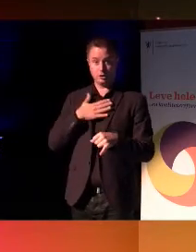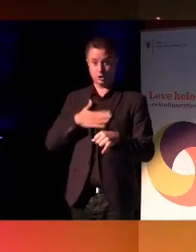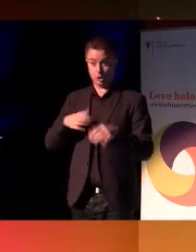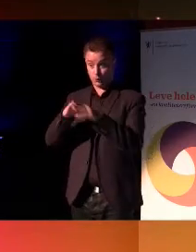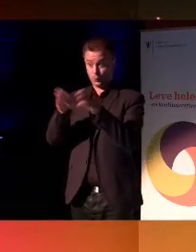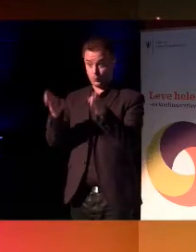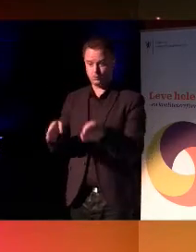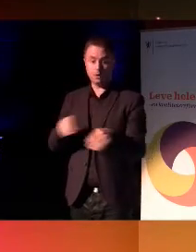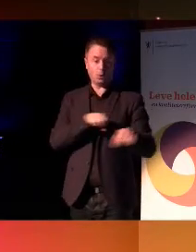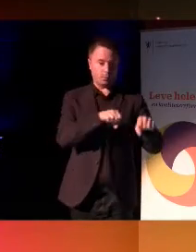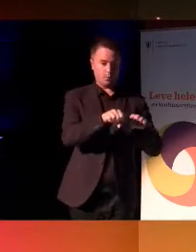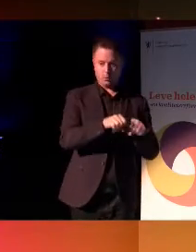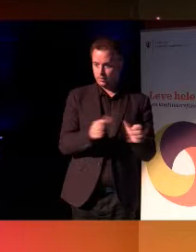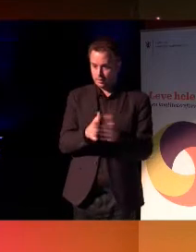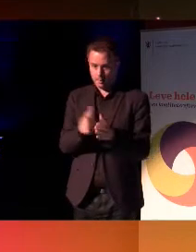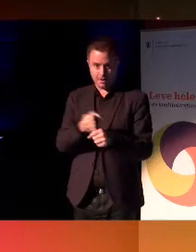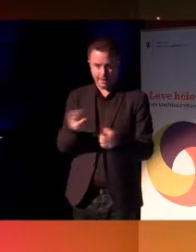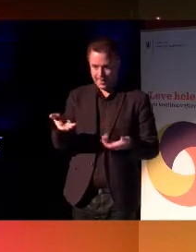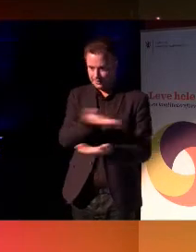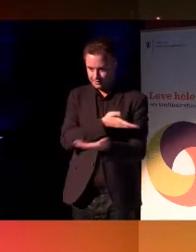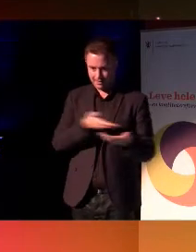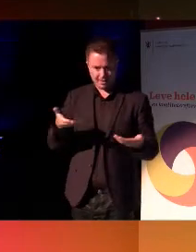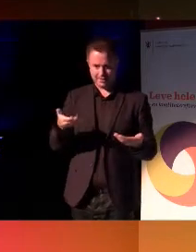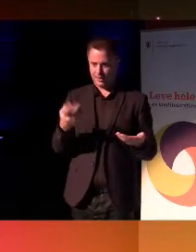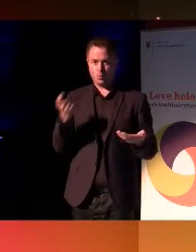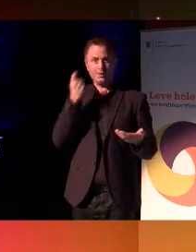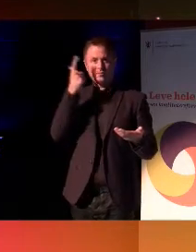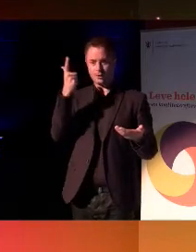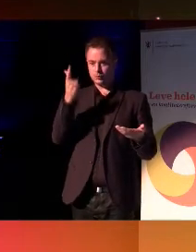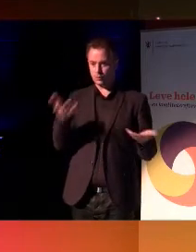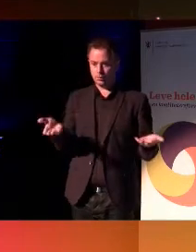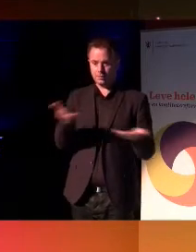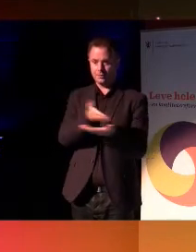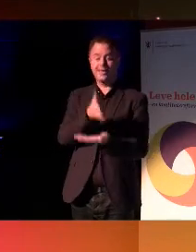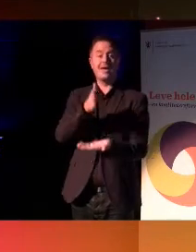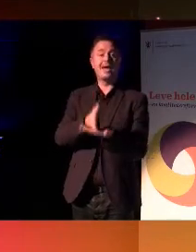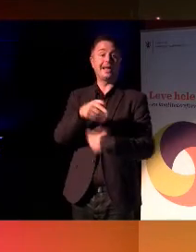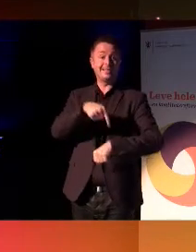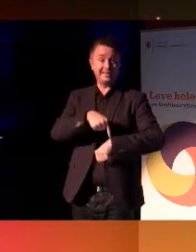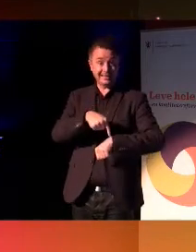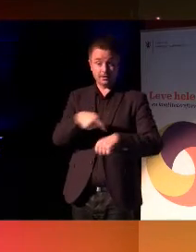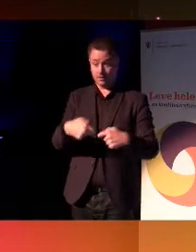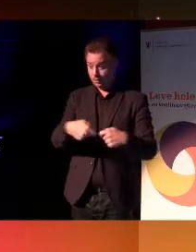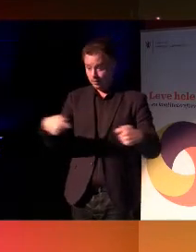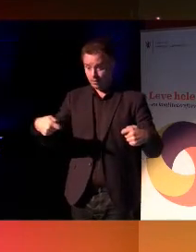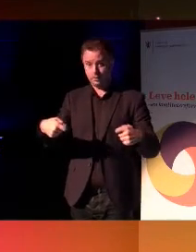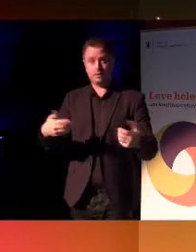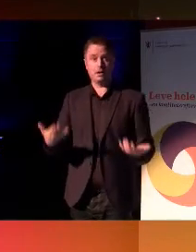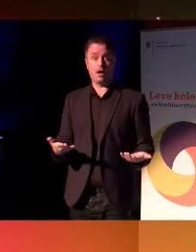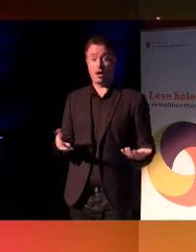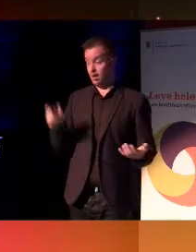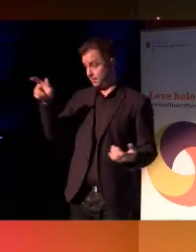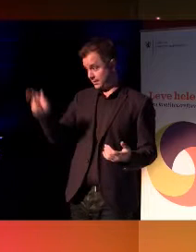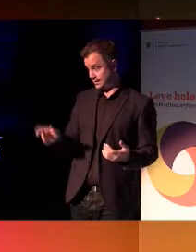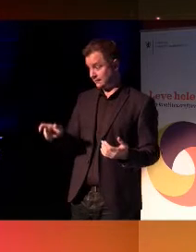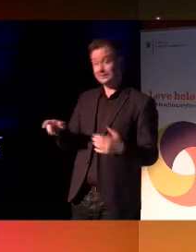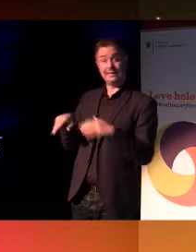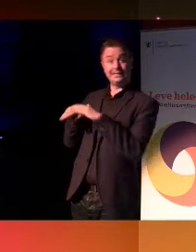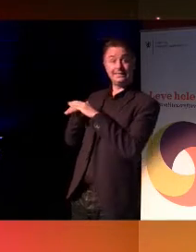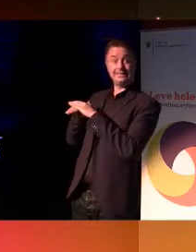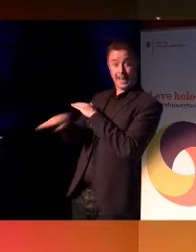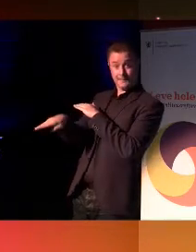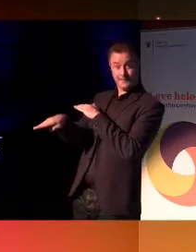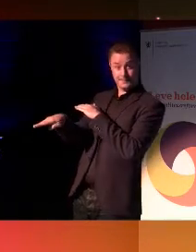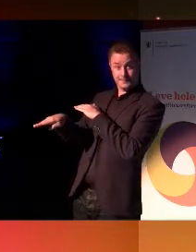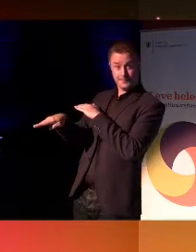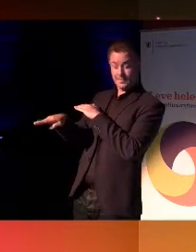Det informasjonsflyten som ikke kommer I samtid. Det blir for langt mellom pasienten kommer hjem til sin